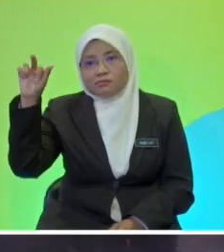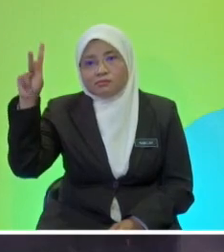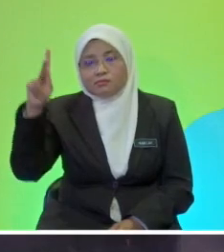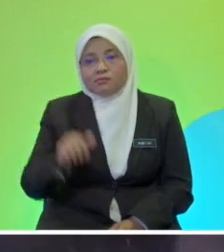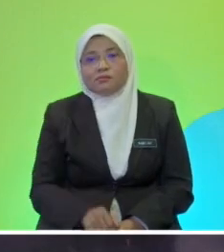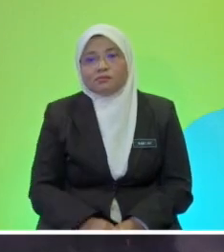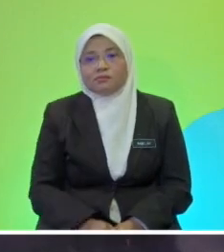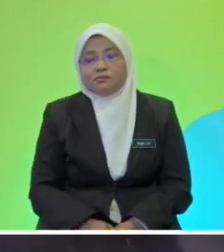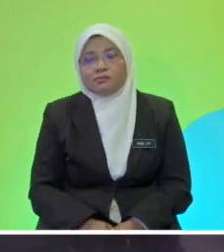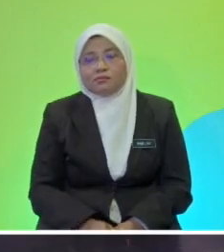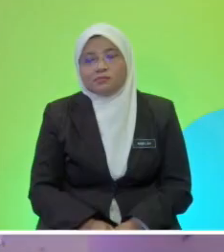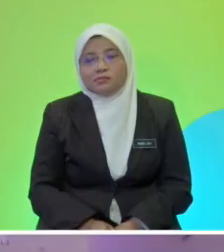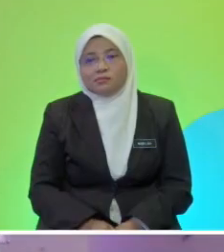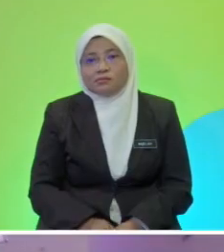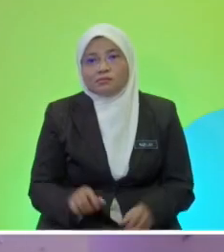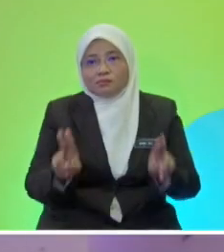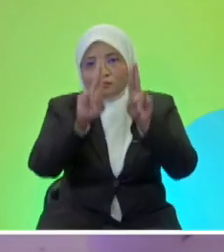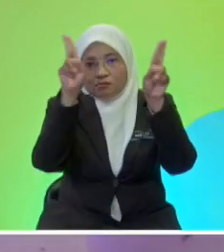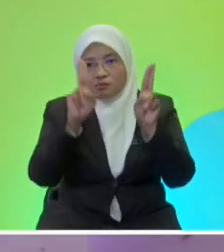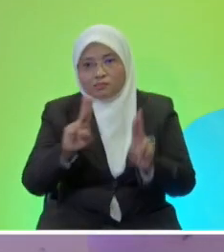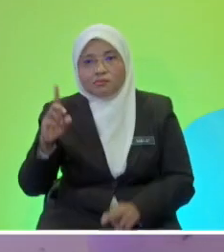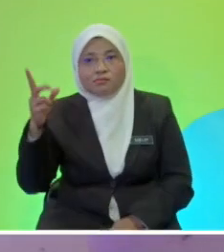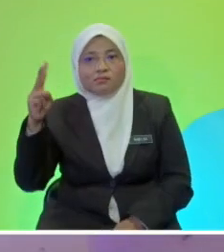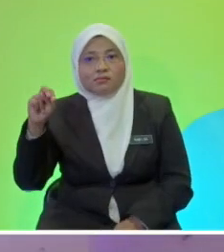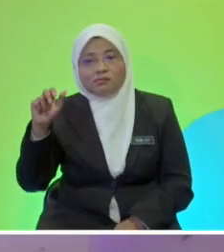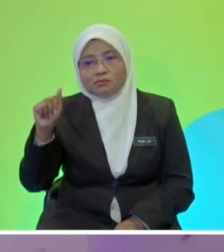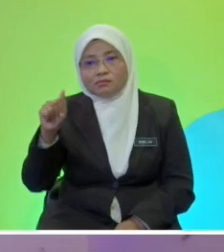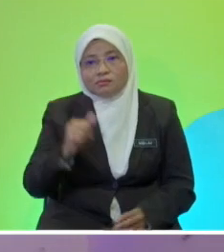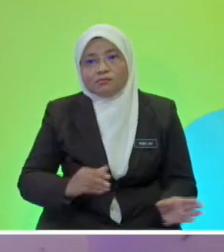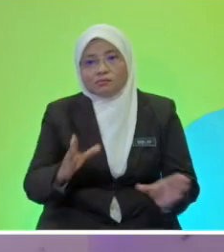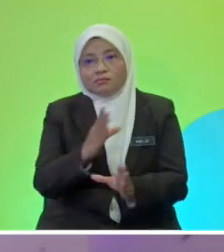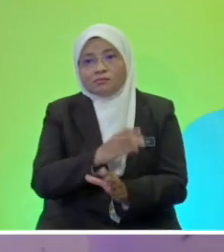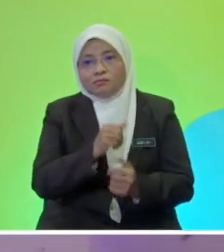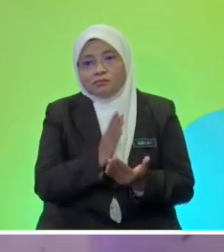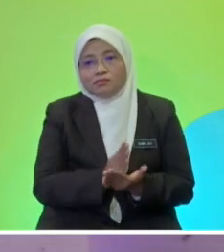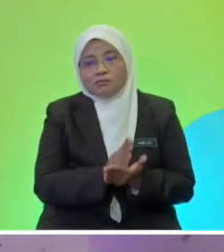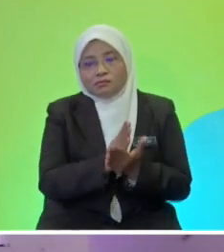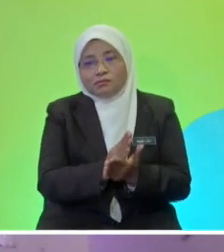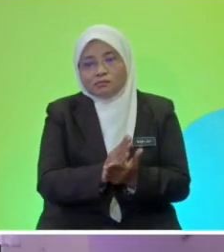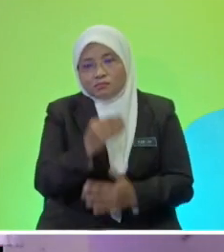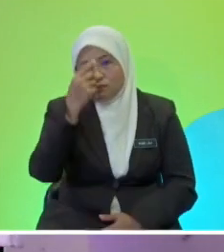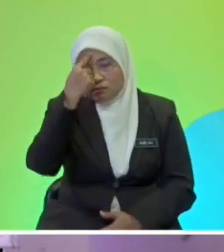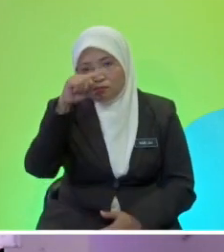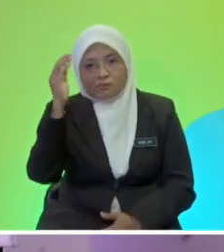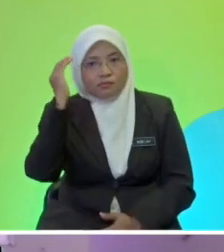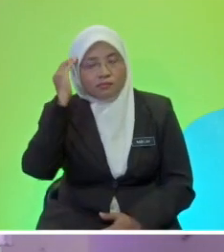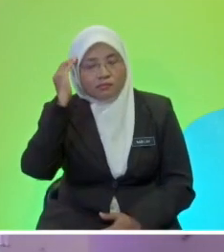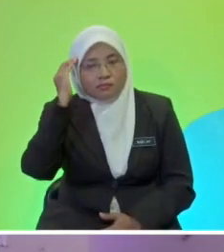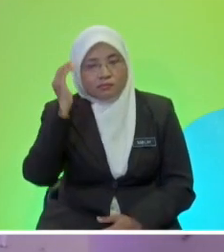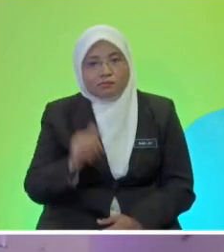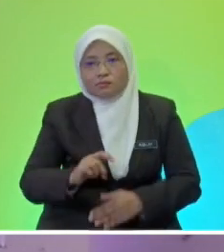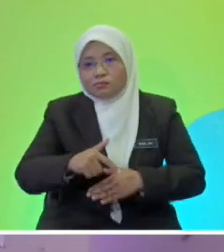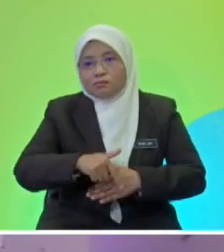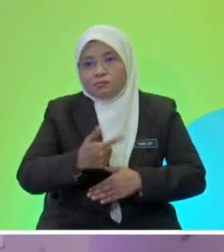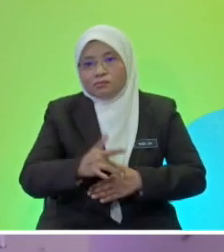yang kita jalankan ini sekurang-kurangnya dapat membantu untuk mengetahui lebih awal penyakit